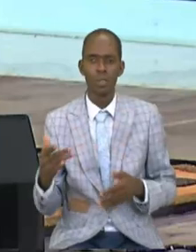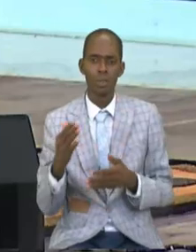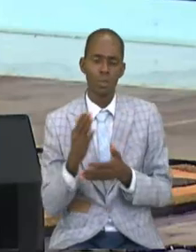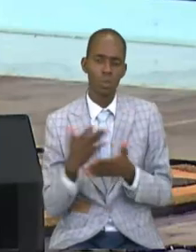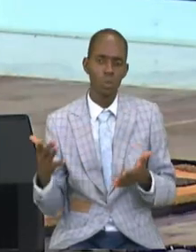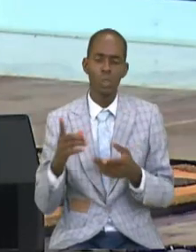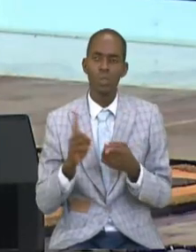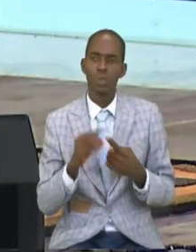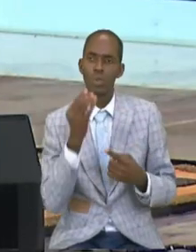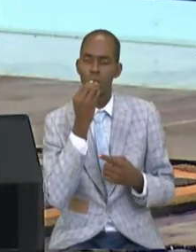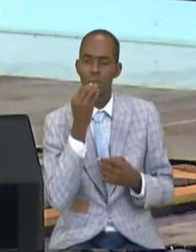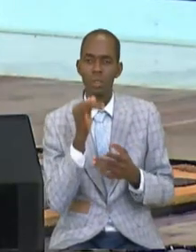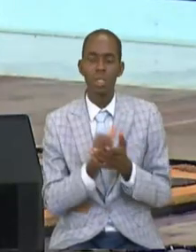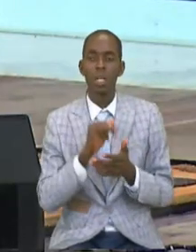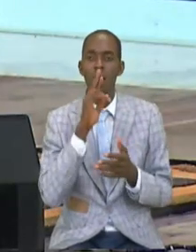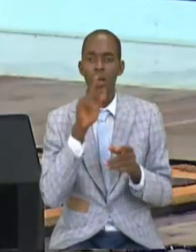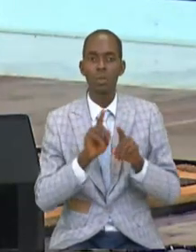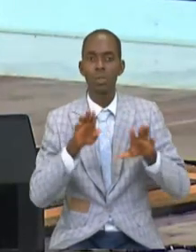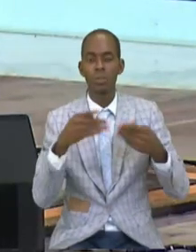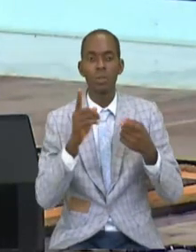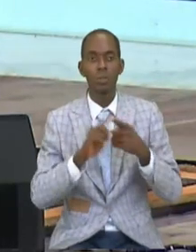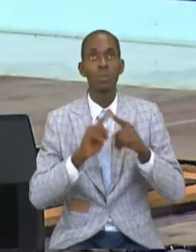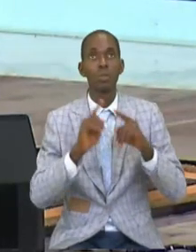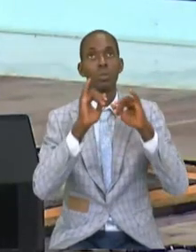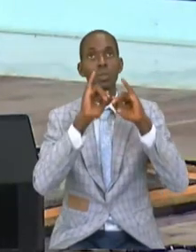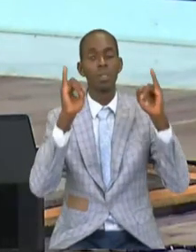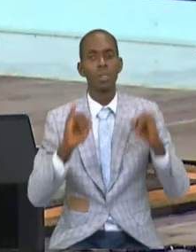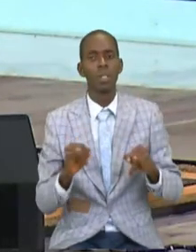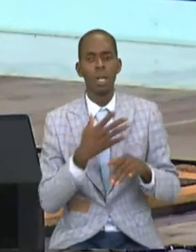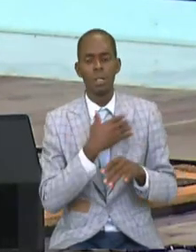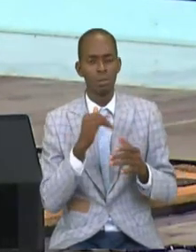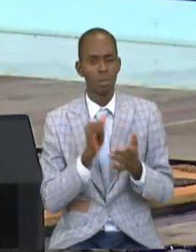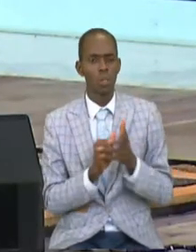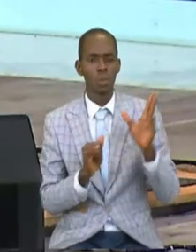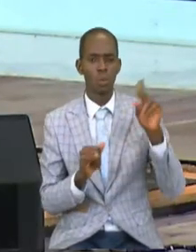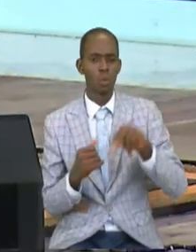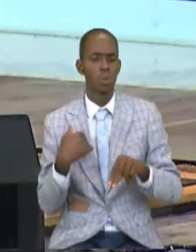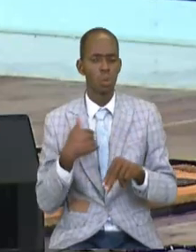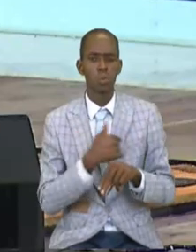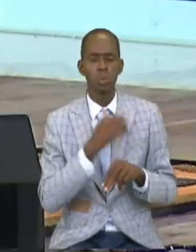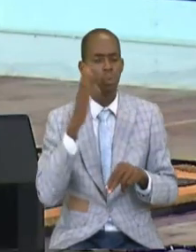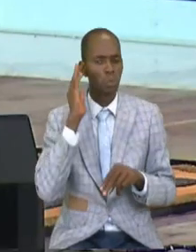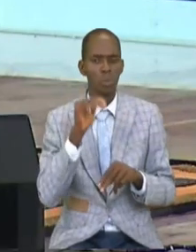ce qui est sacrifié aux idoles à manger. Ils disent, non, on ne veut pas cela.